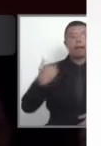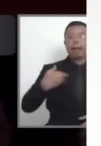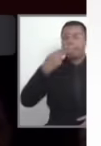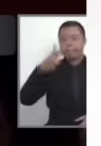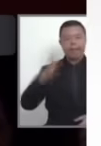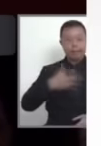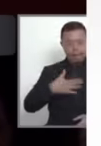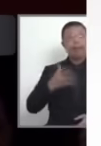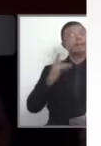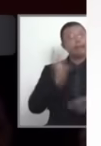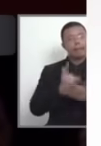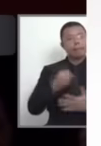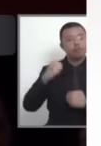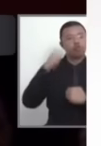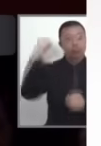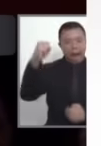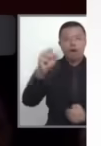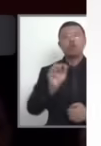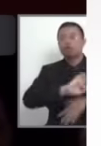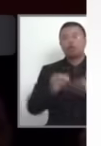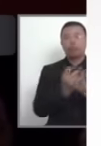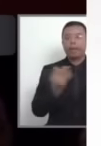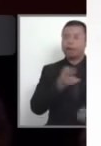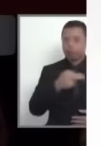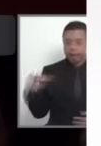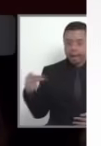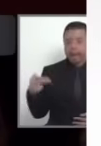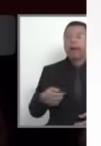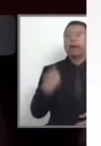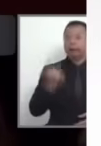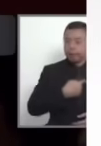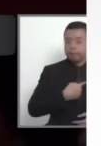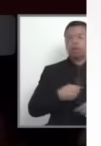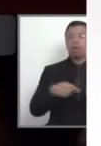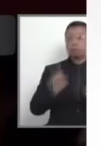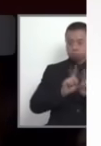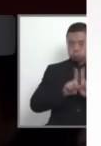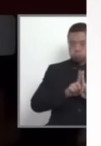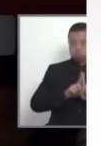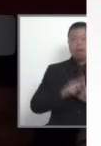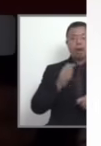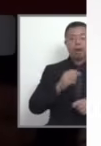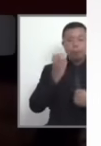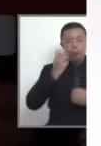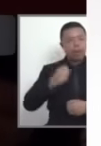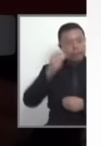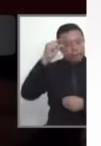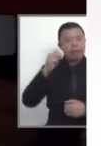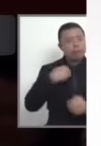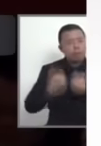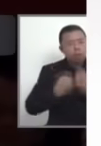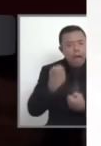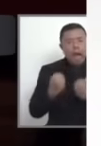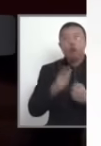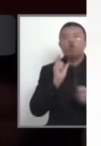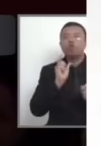khususnya ini bidikannya ya Putri ya. Itu di basis pemilih swing voter yang ada di pendukung Mas Anies Muhaimin